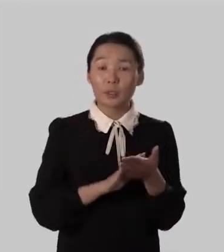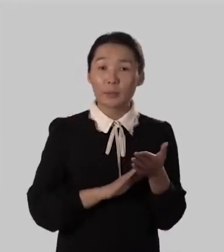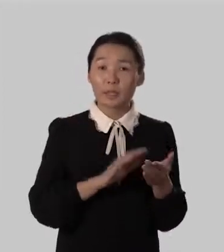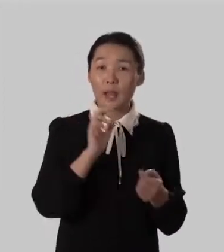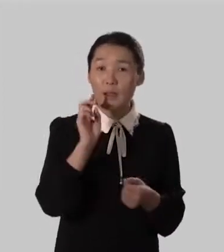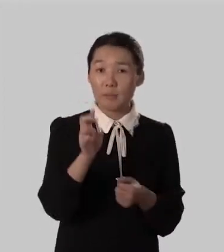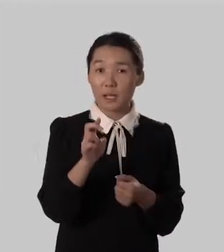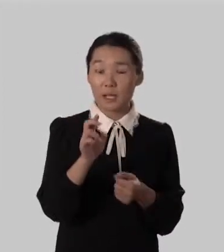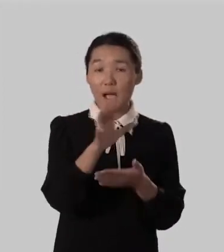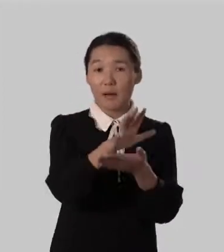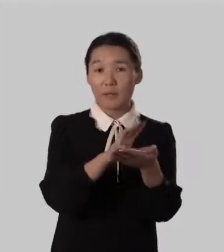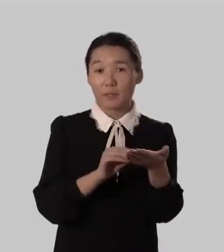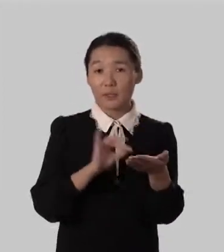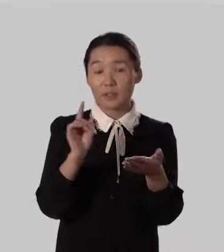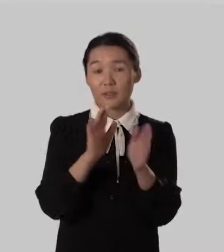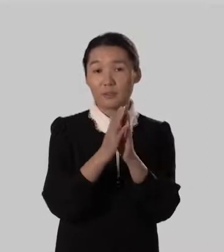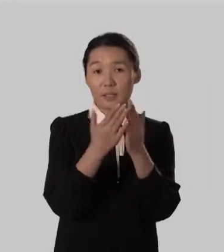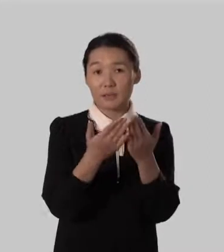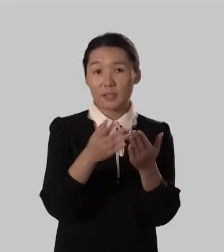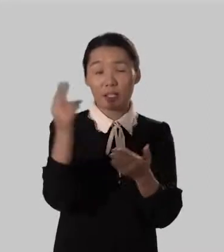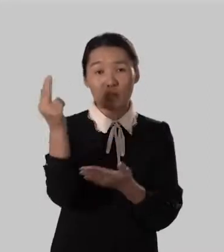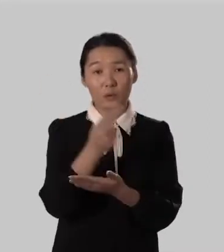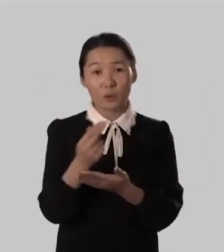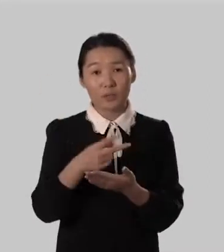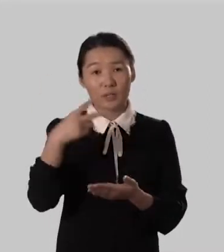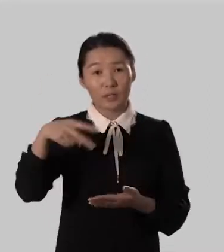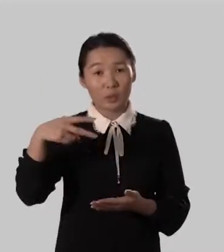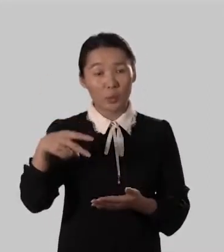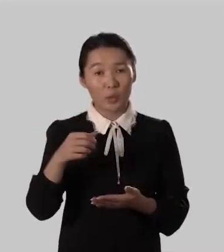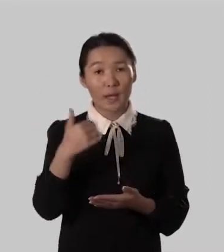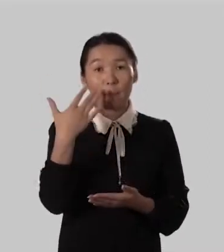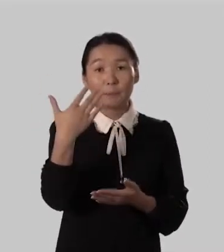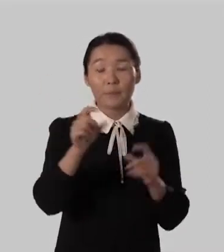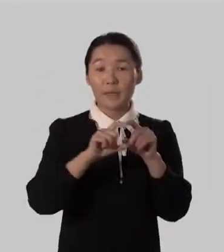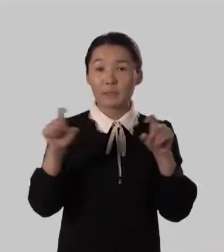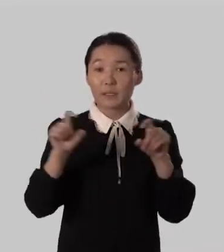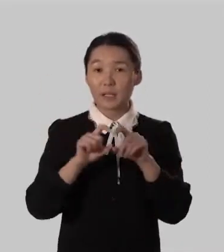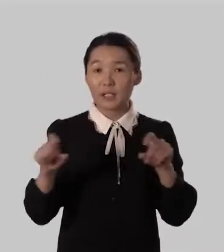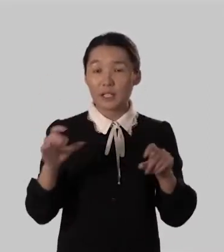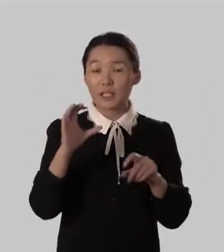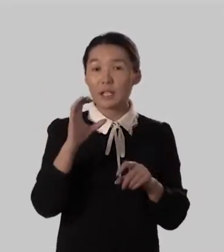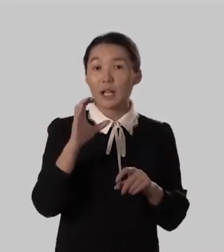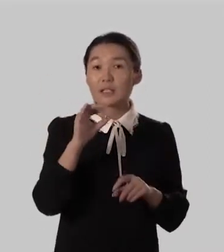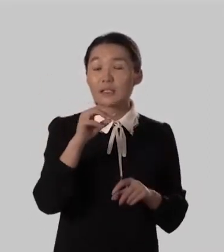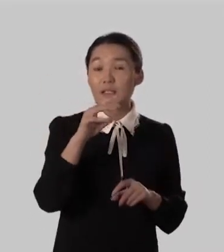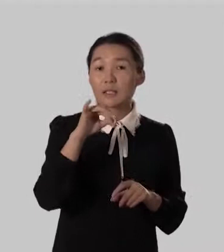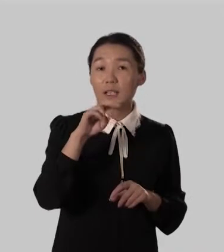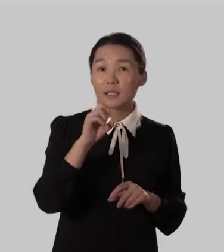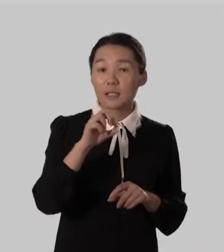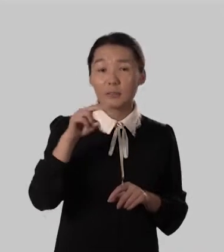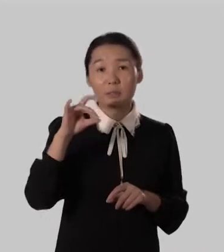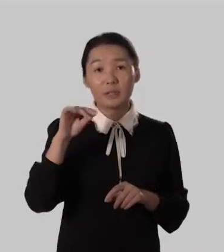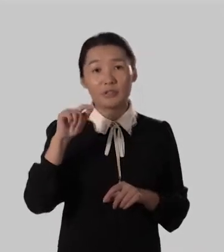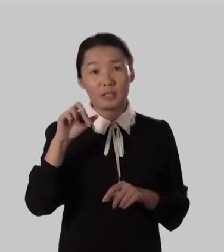написали букву б вы пишете из произведений художественной литературы 5 предложений сострадательными